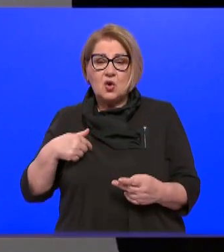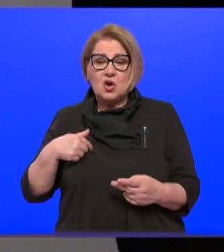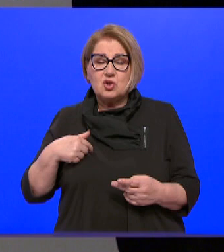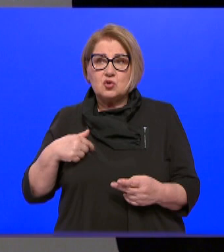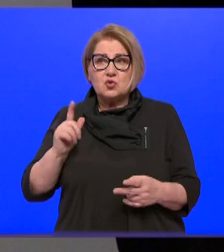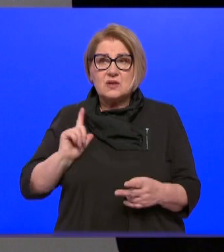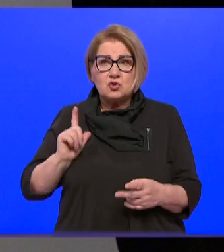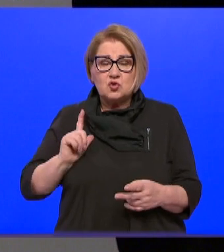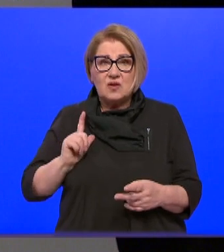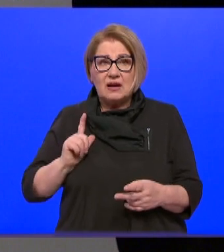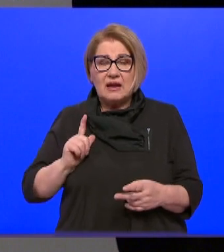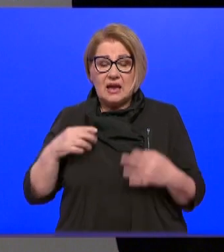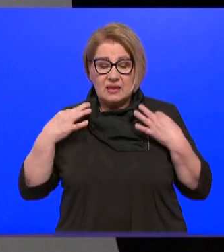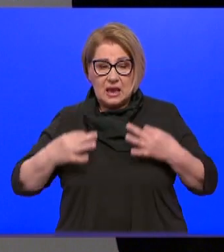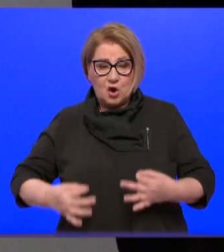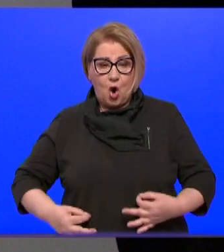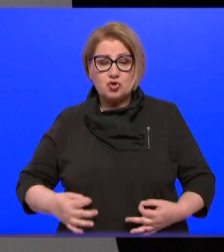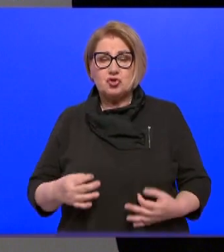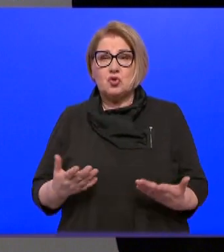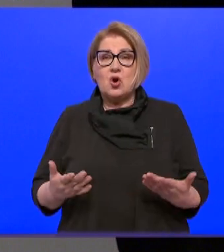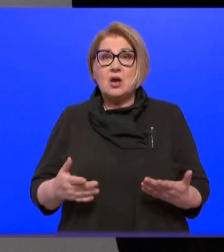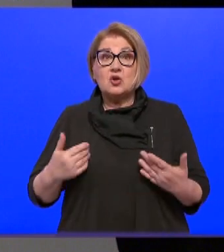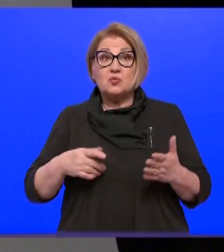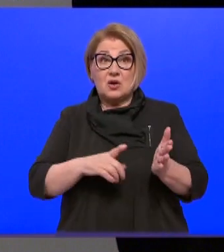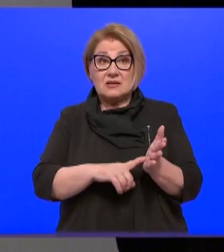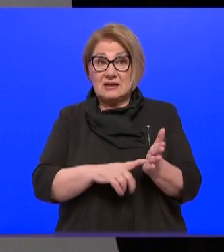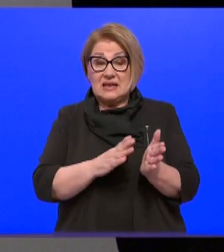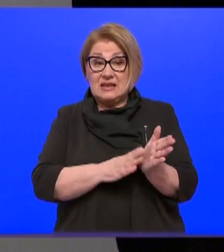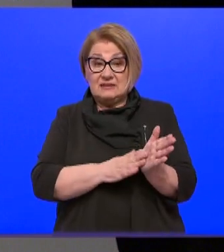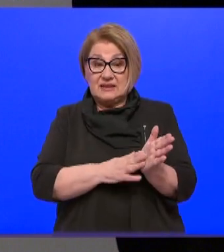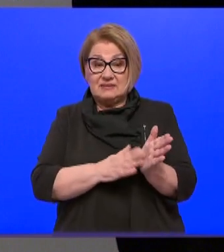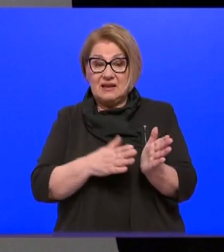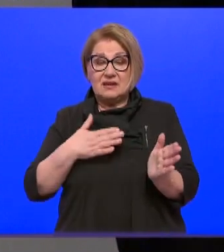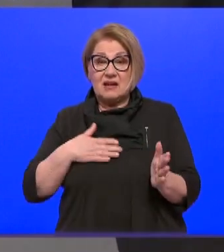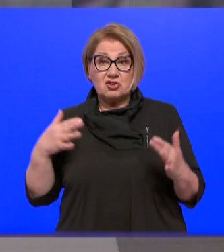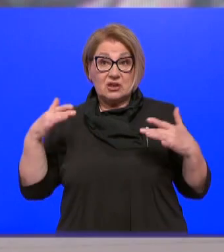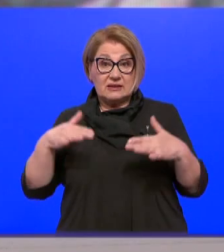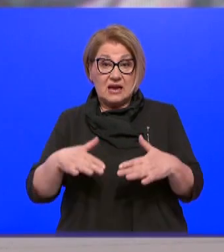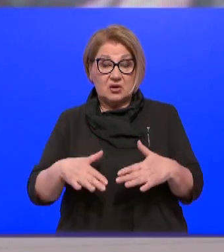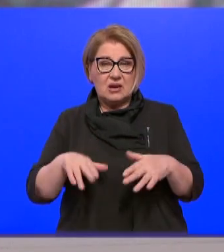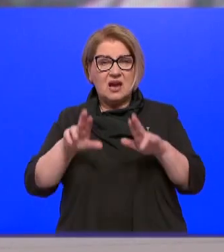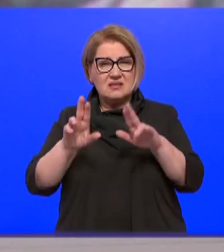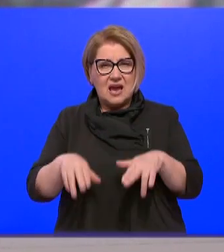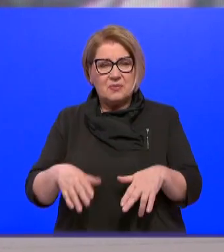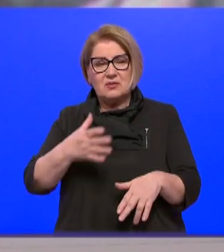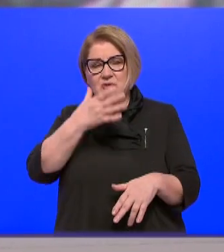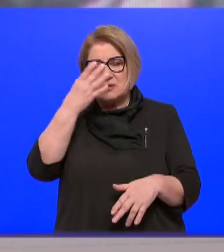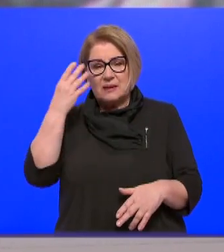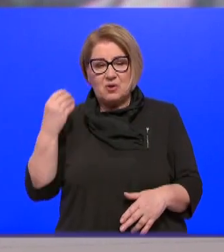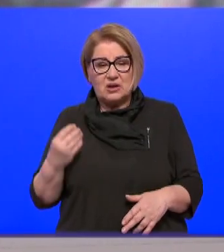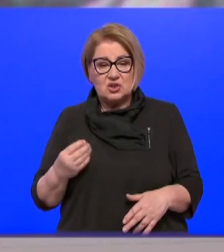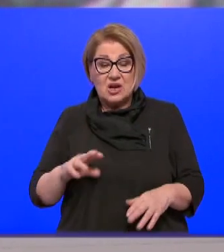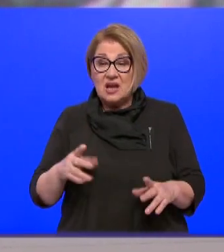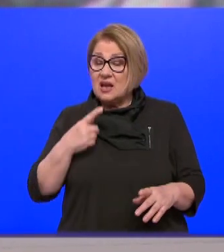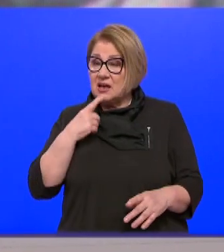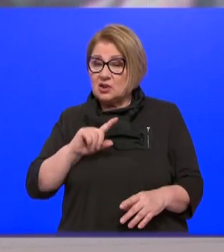jezik, kulturu, nošnju, pjesmu, identitet hrvatskog naroda, a počesto su zaboravljene, na marginama su i niko ih ne